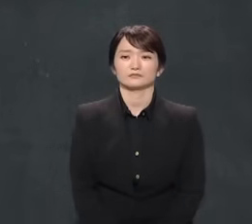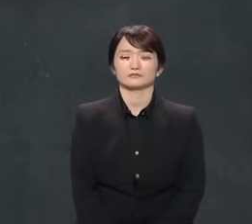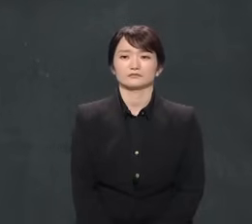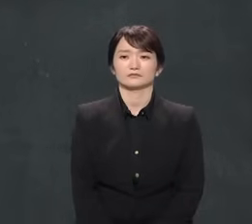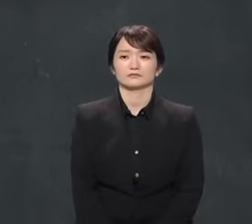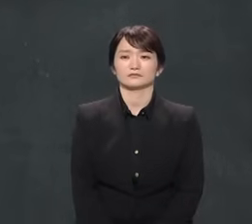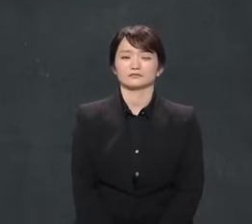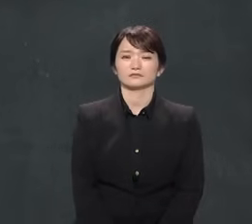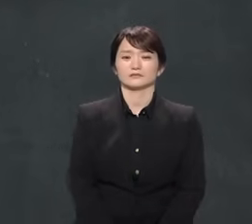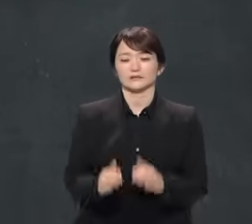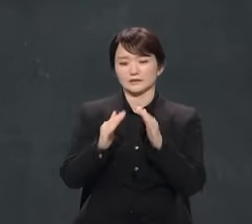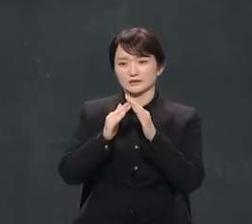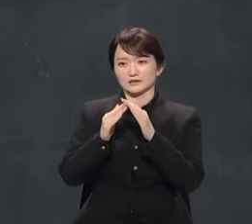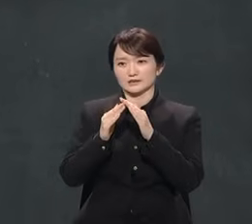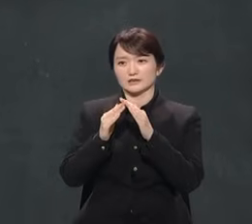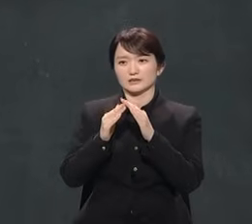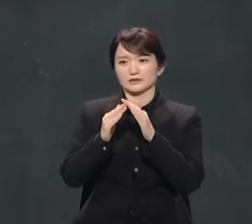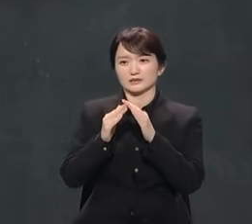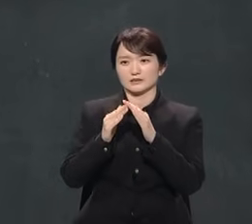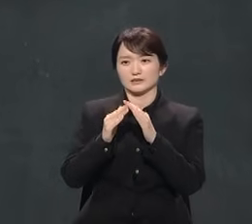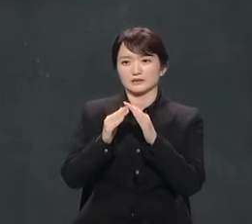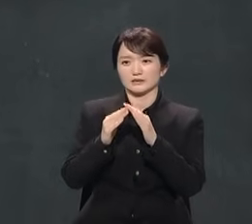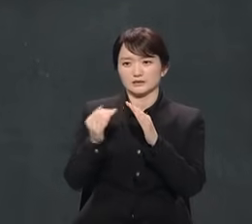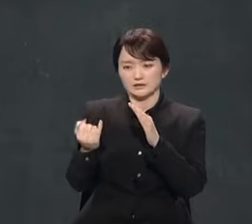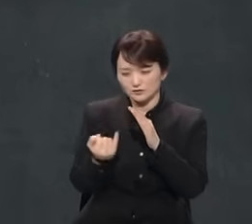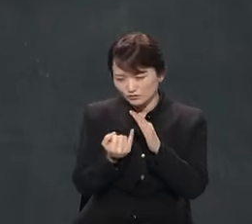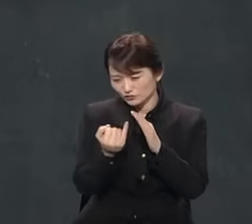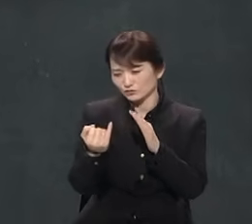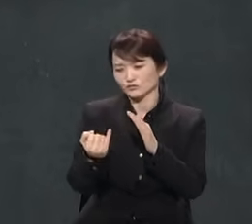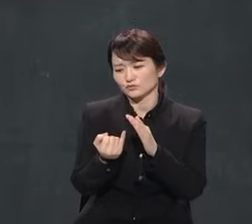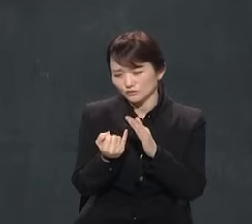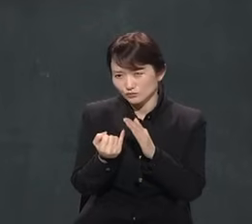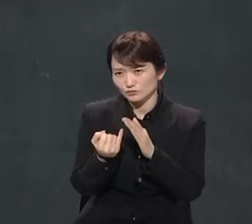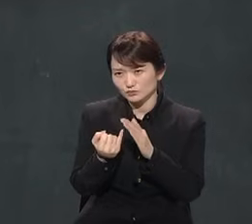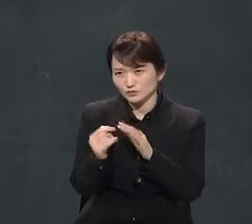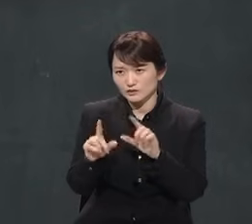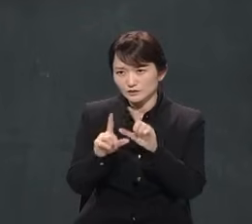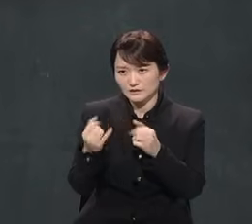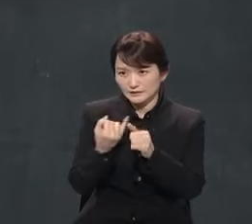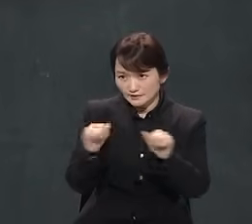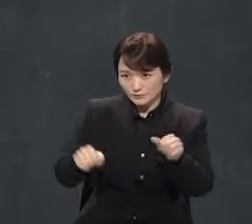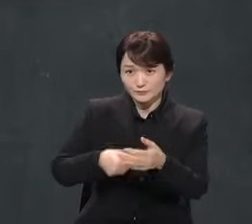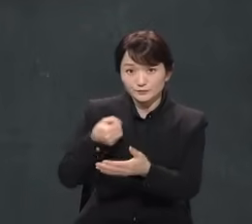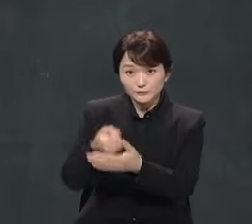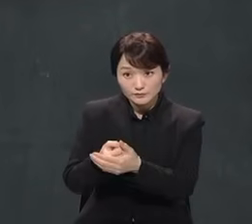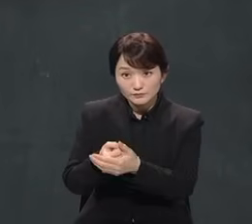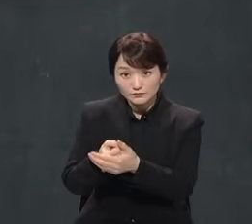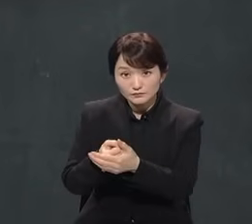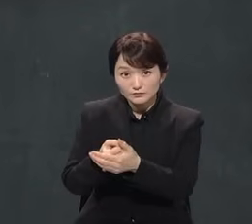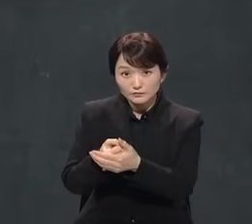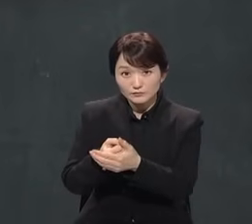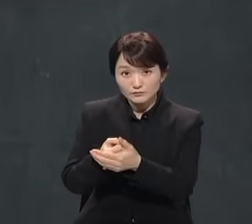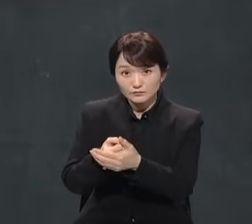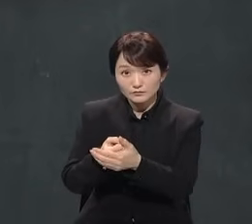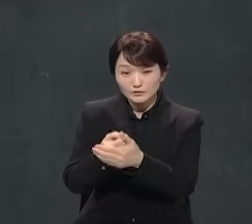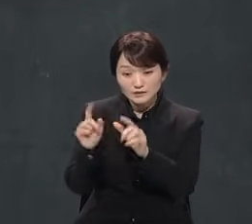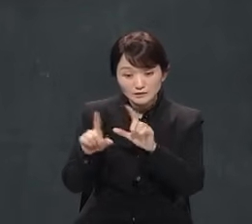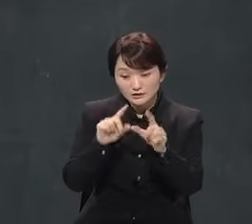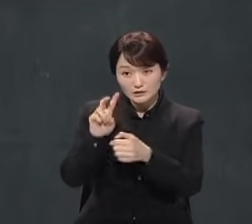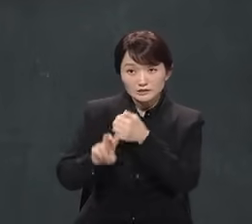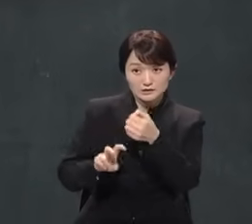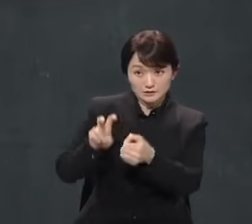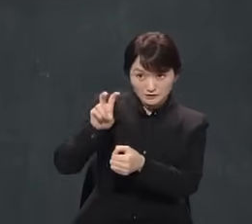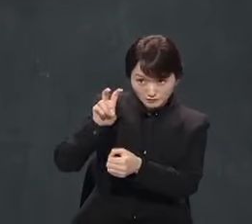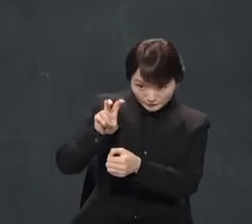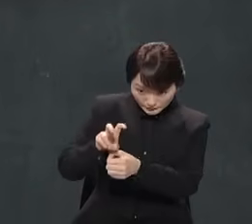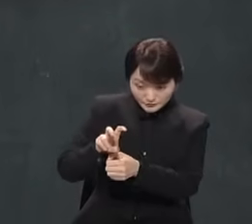자, 전업주부로 살다 이혼할 결심하셨어요. 굳히셨습니다. 자, 그런데 20년을 채워야